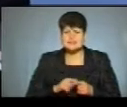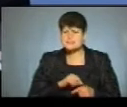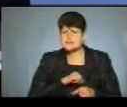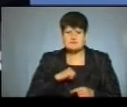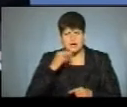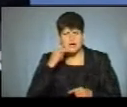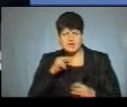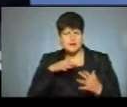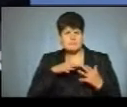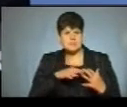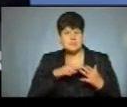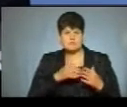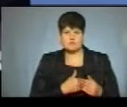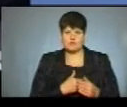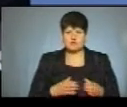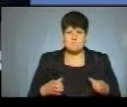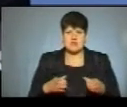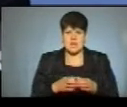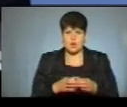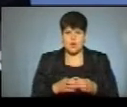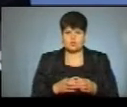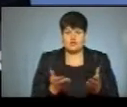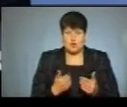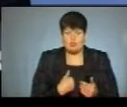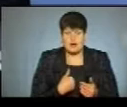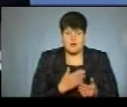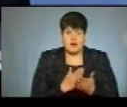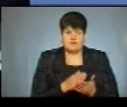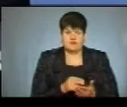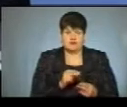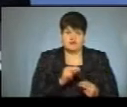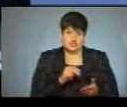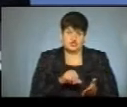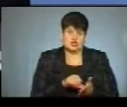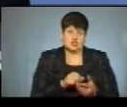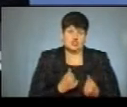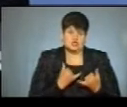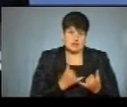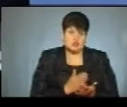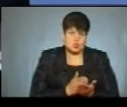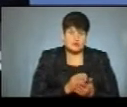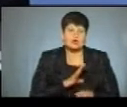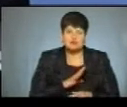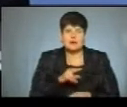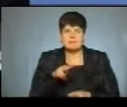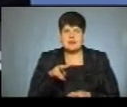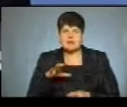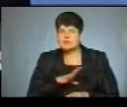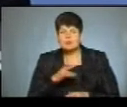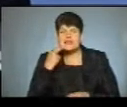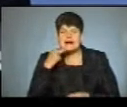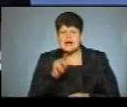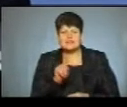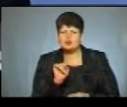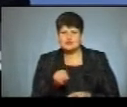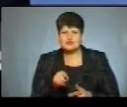найкращих бійців добровольчого батальйону, в якому я мав честь служити, були пластуни. Вони були найкращі не тому, що